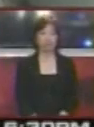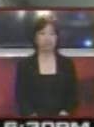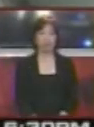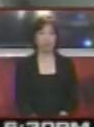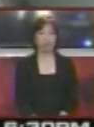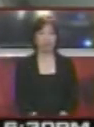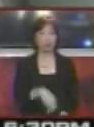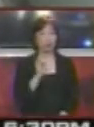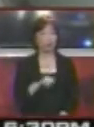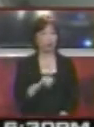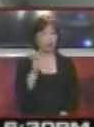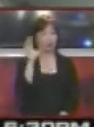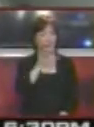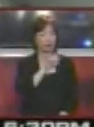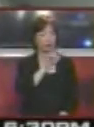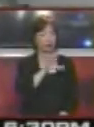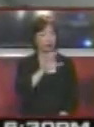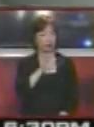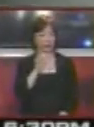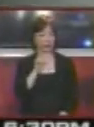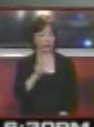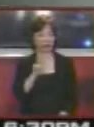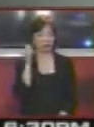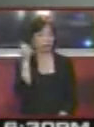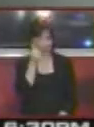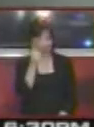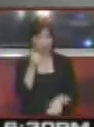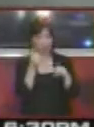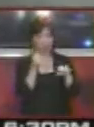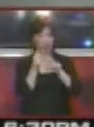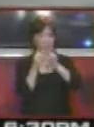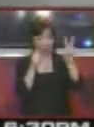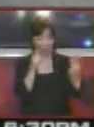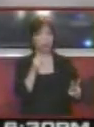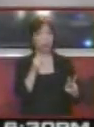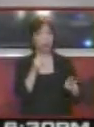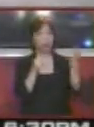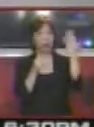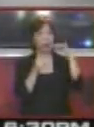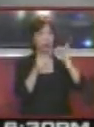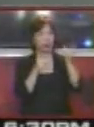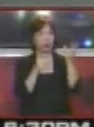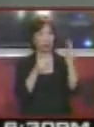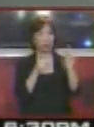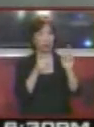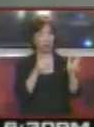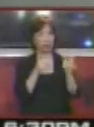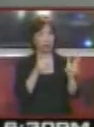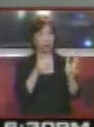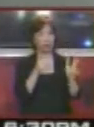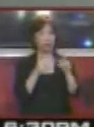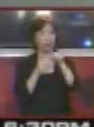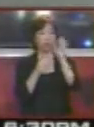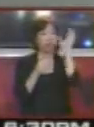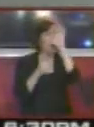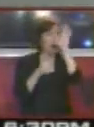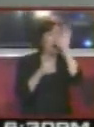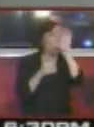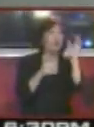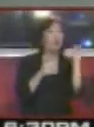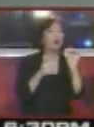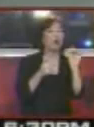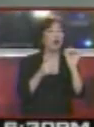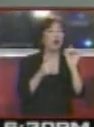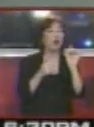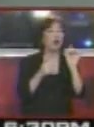Sa kuwang ito ng CCTV camera sa Boltang Sang Pawn Shop sa Valenzuela noong 30 ng Enero, makikitang hinahanap ng kawatan ang